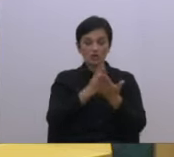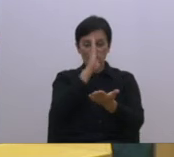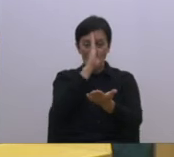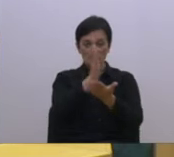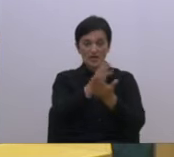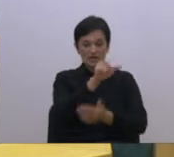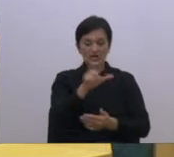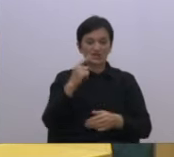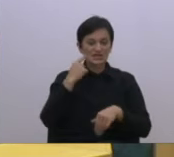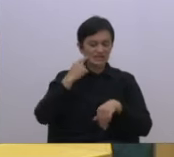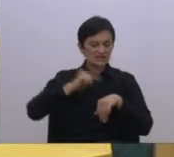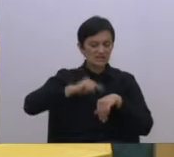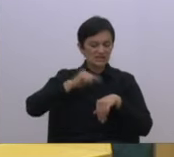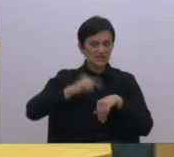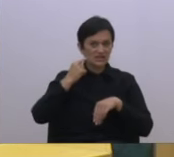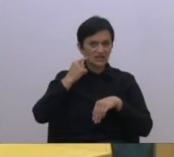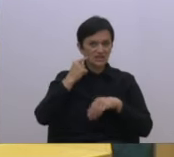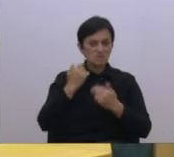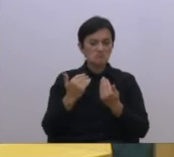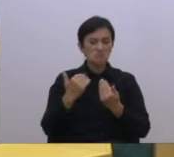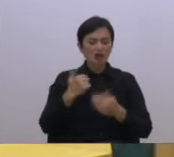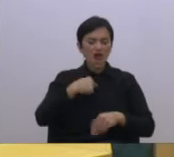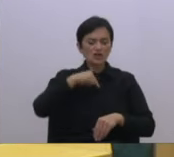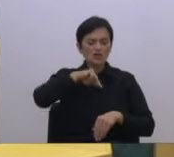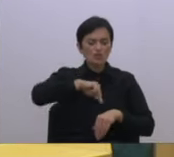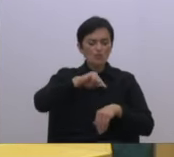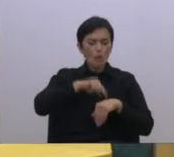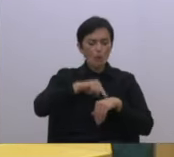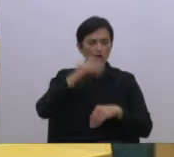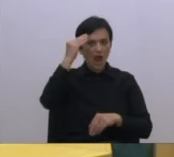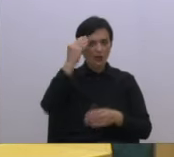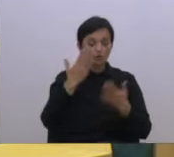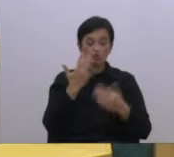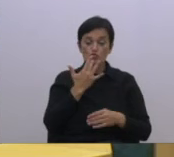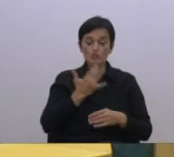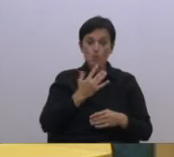ადამიანების სინდისში, მათი მორალურ აღქმაში თუ პოლიტიკურ